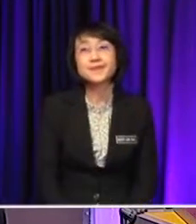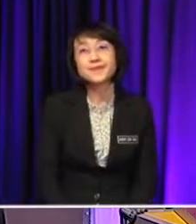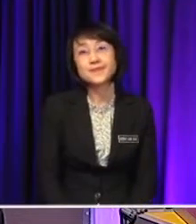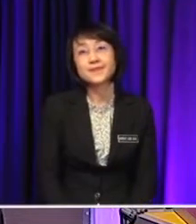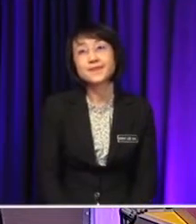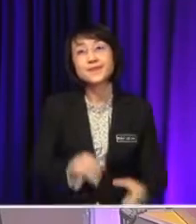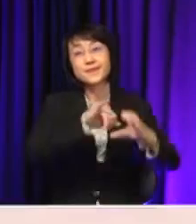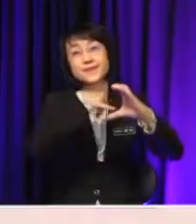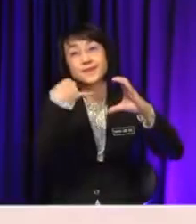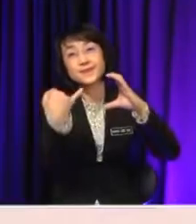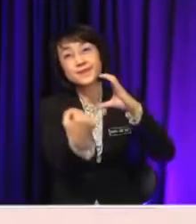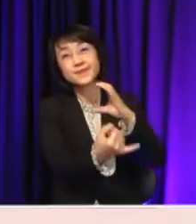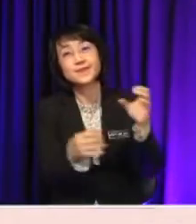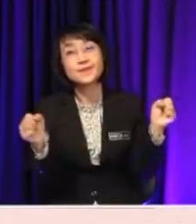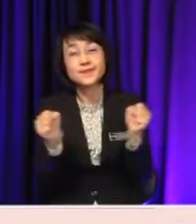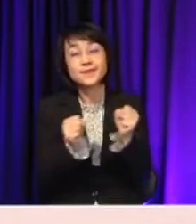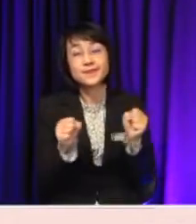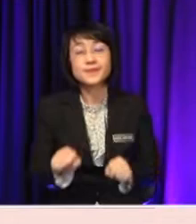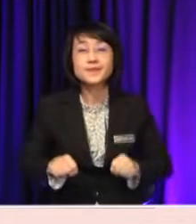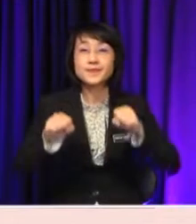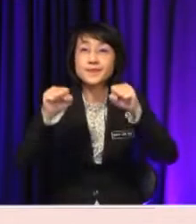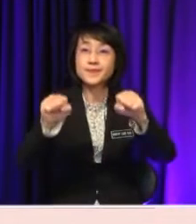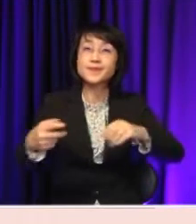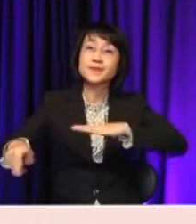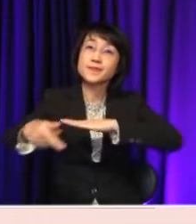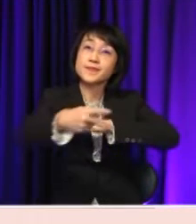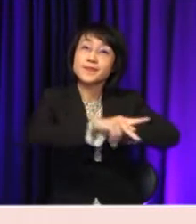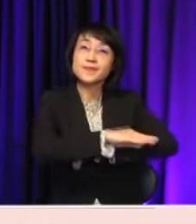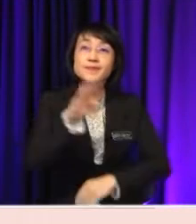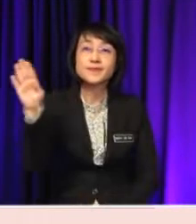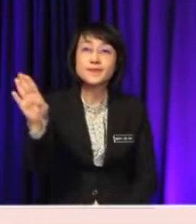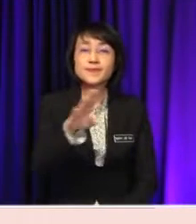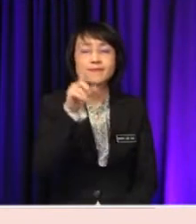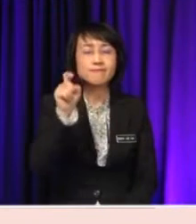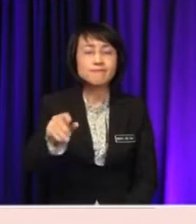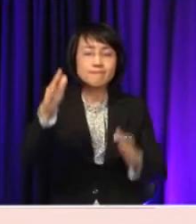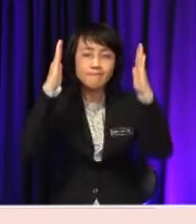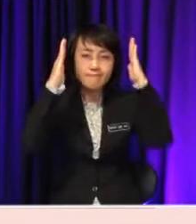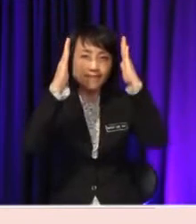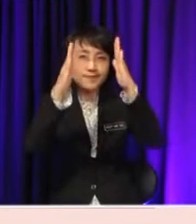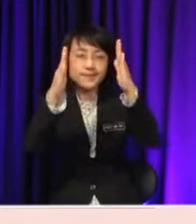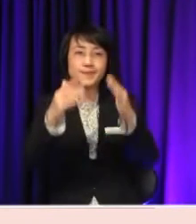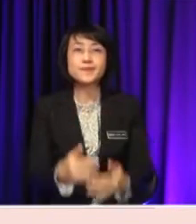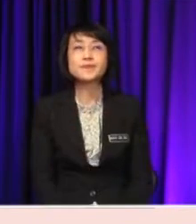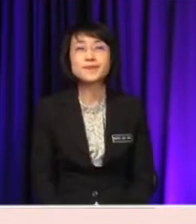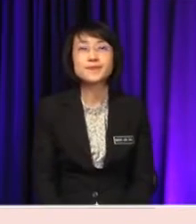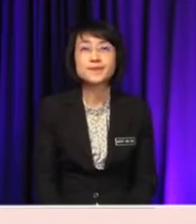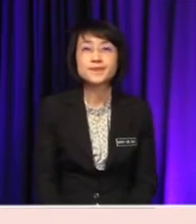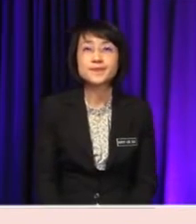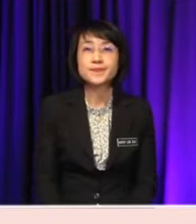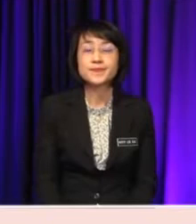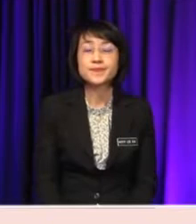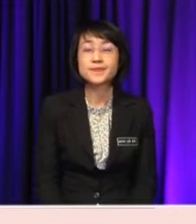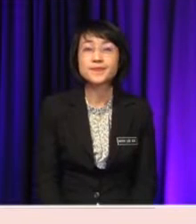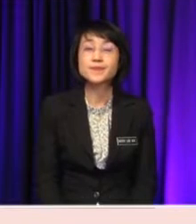dengan sejuk sudah ada pantai barat ini fokus nih nanti kita nak bagi seorang contoh kita nak murid-murid ya di studio dan